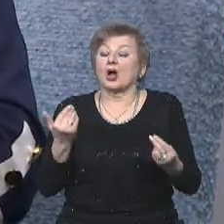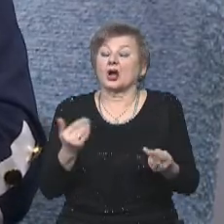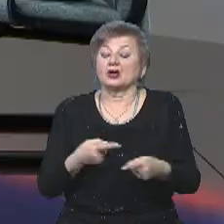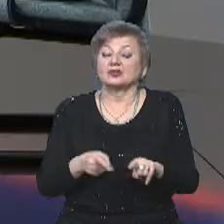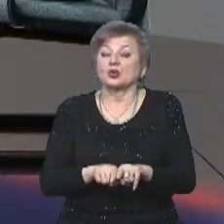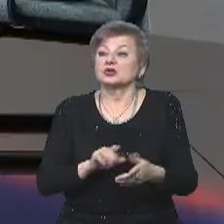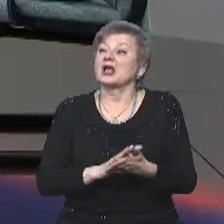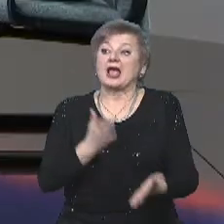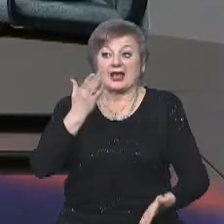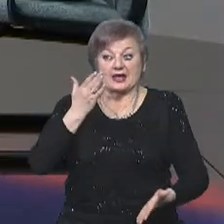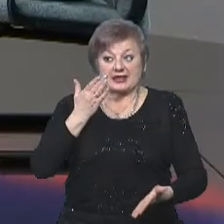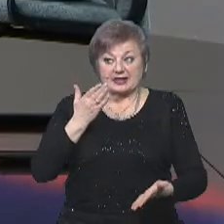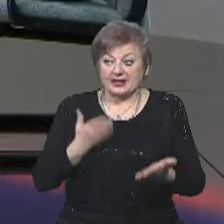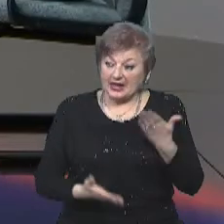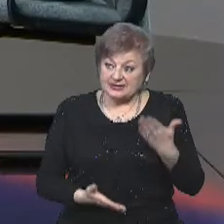ситуацію?